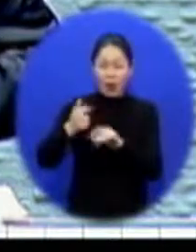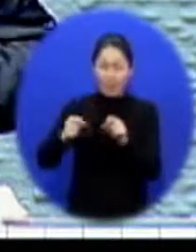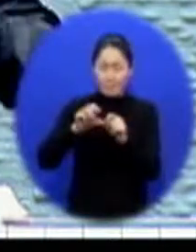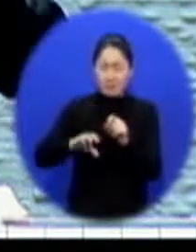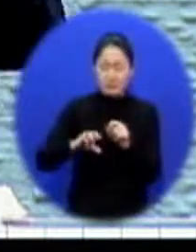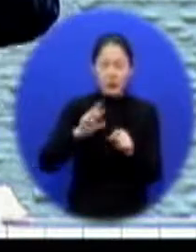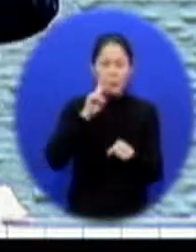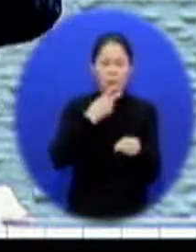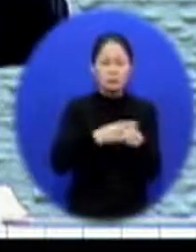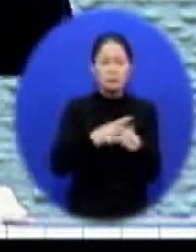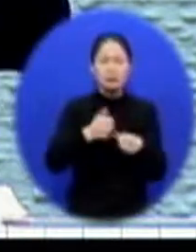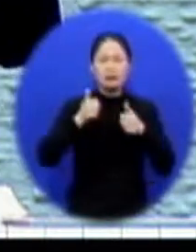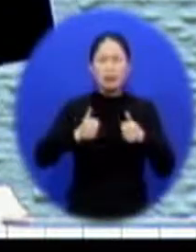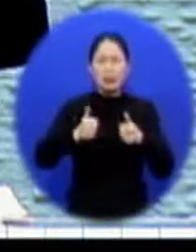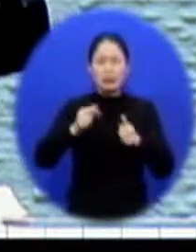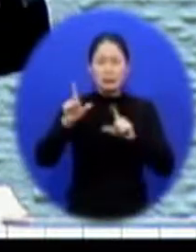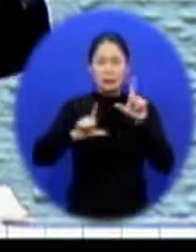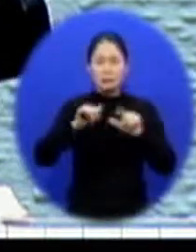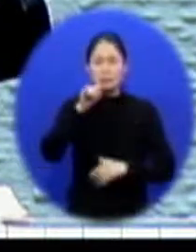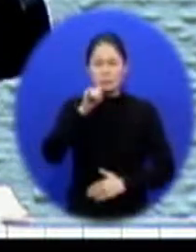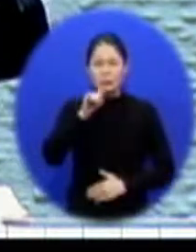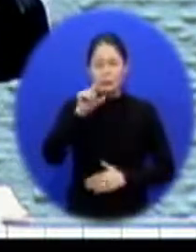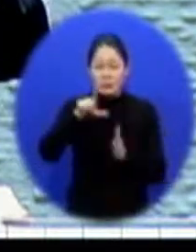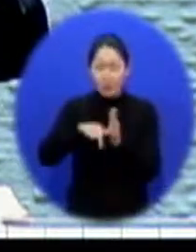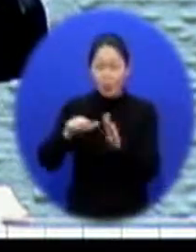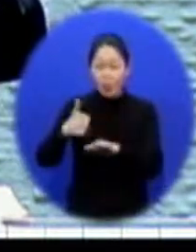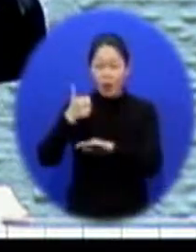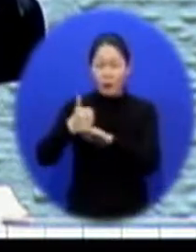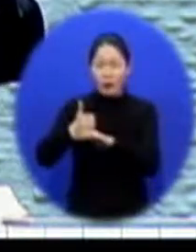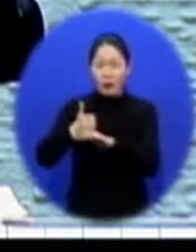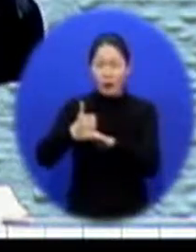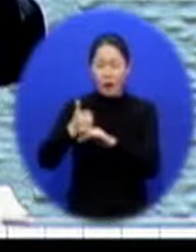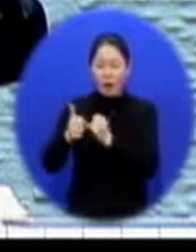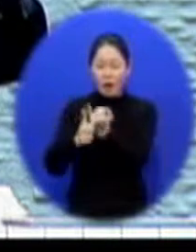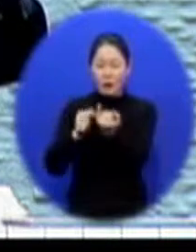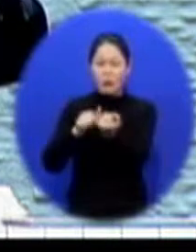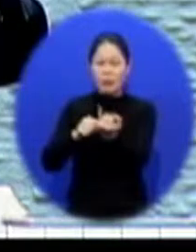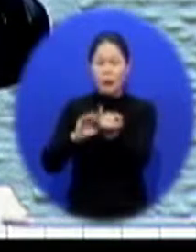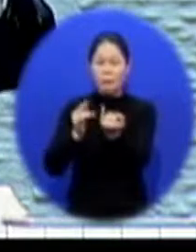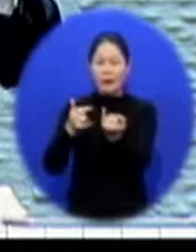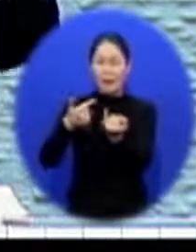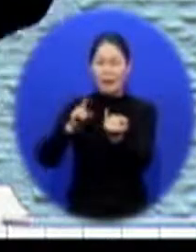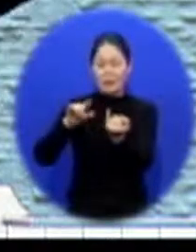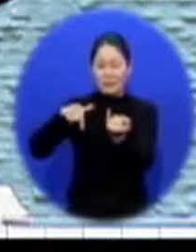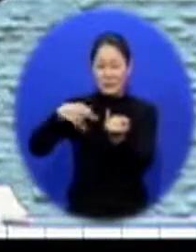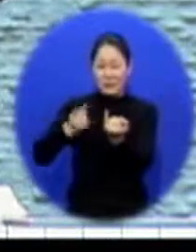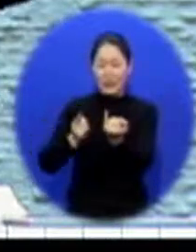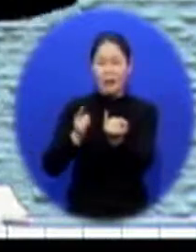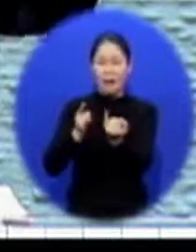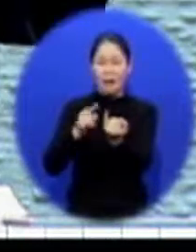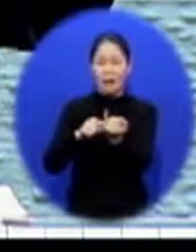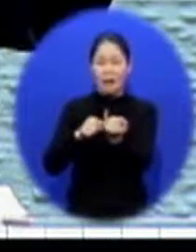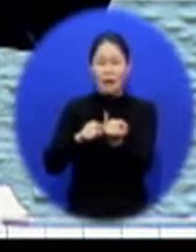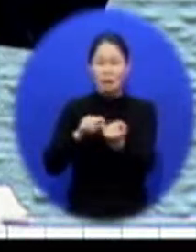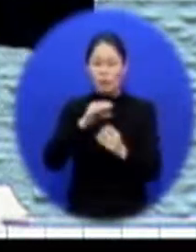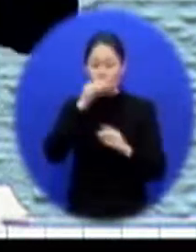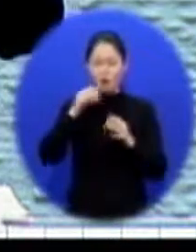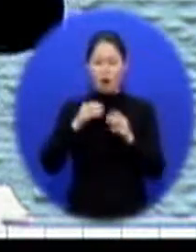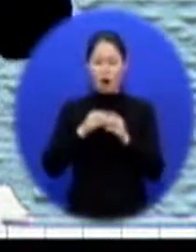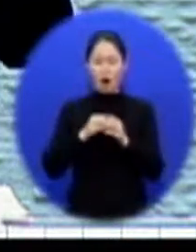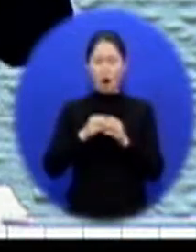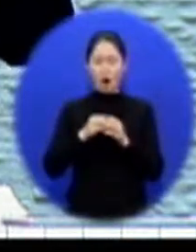나옵니다 그때 아그립바 왕과 아내 왕 5밴 이게 아주 위엄을 갖추고